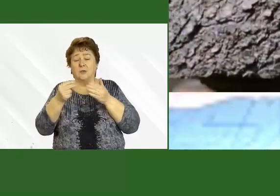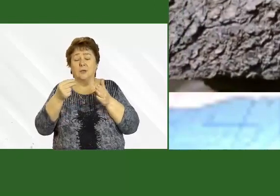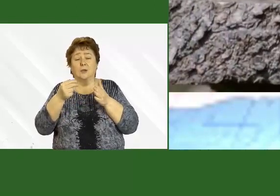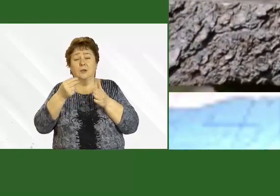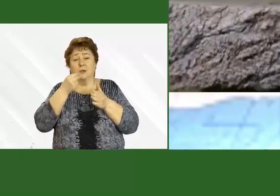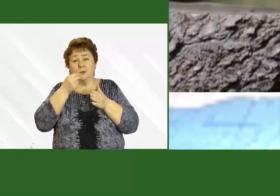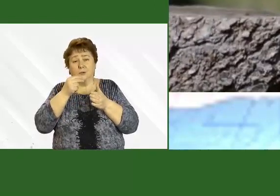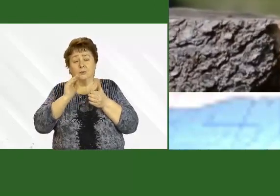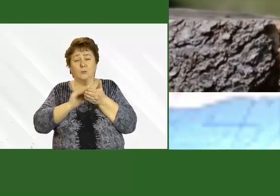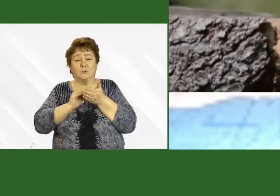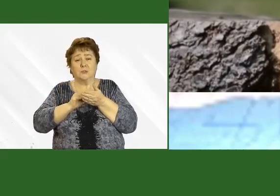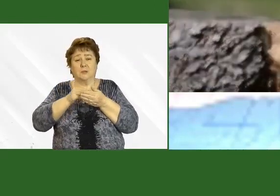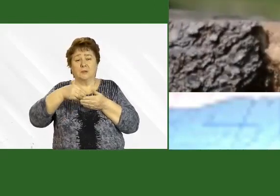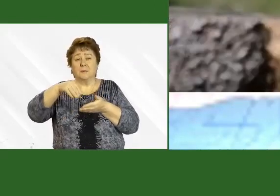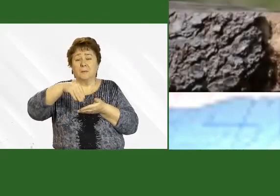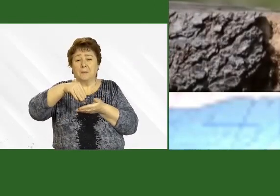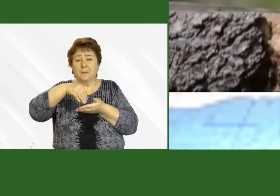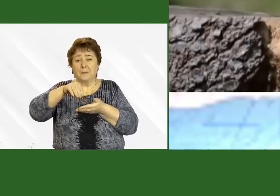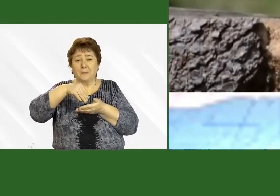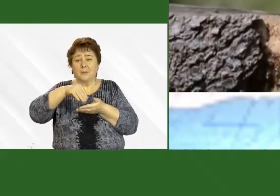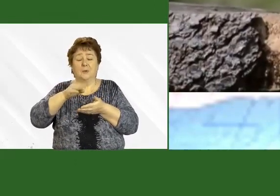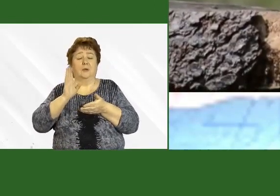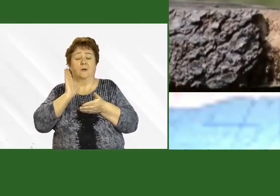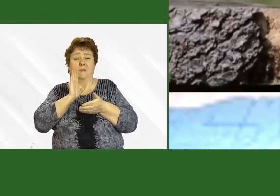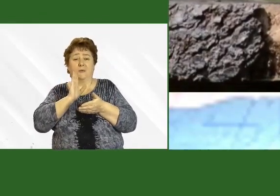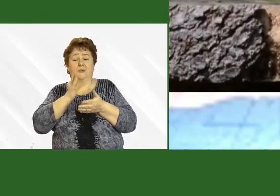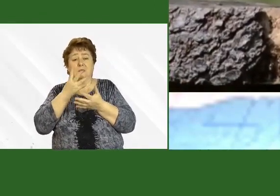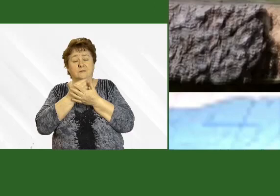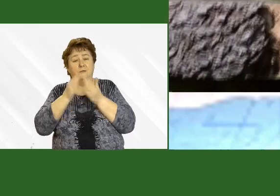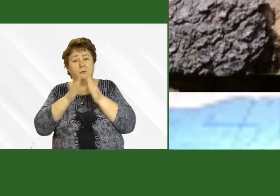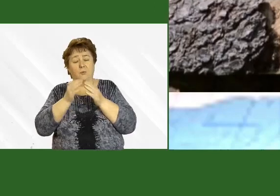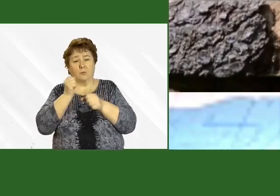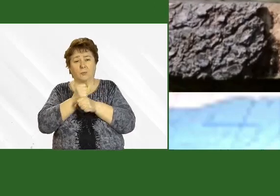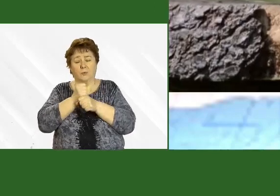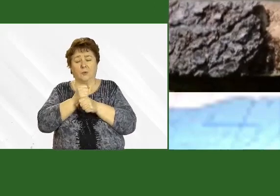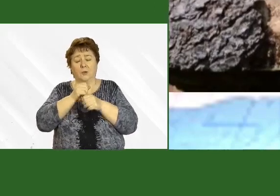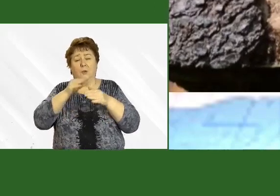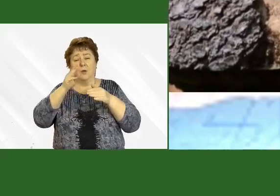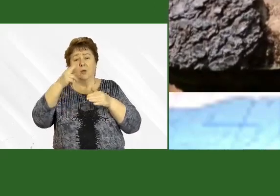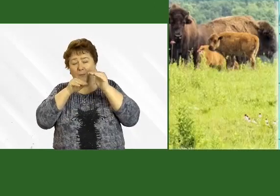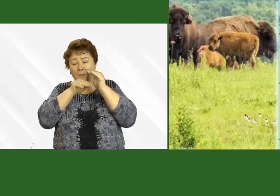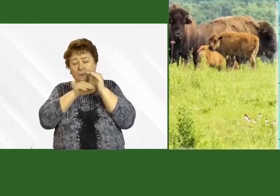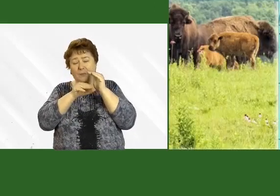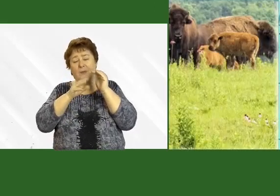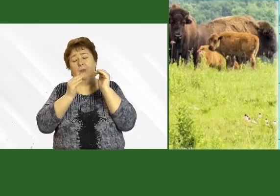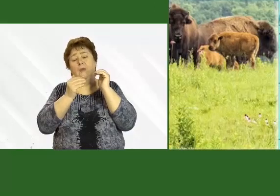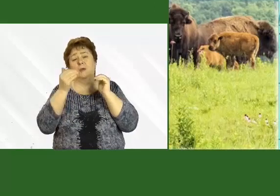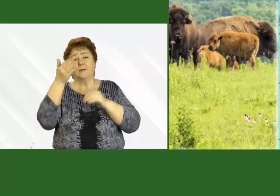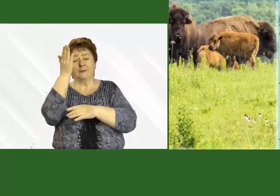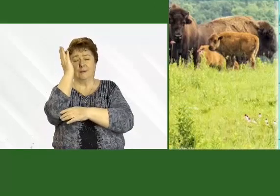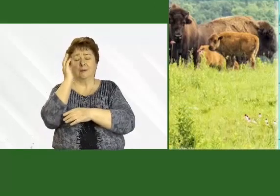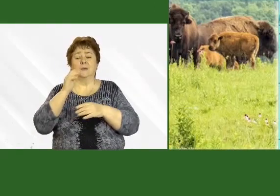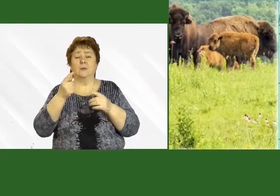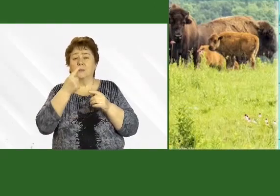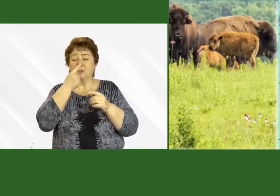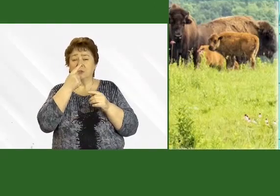полощет воде свое жилище он устраивает в дуплах при приближении на